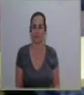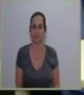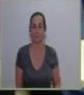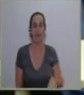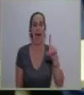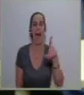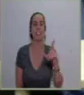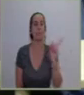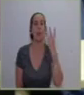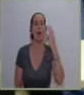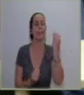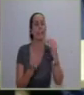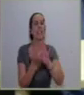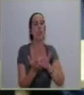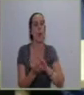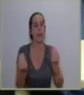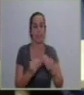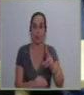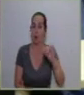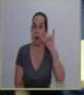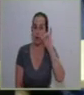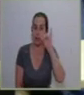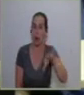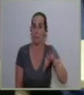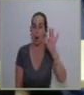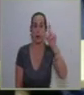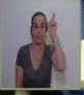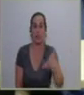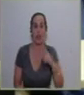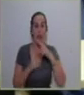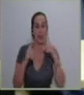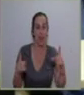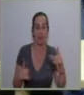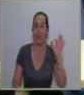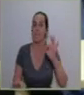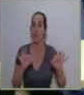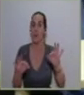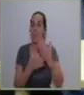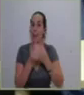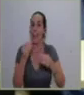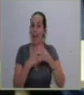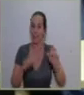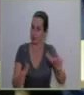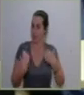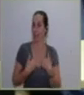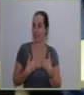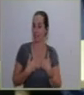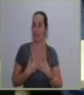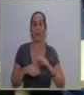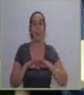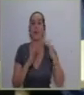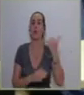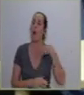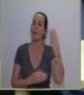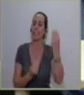אז מי לא אוהב לדרג דברים? הרי רק עכשיו, בראש השנה, בחרנו את איש השנה, ודוגמן הידיים של השנה, שזה אני, וכל אנחנו